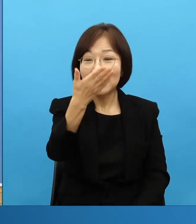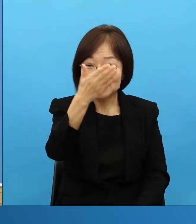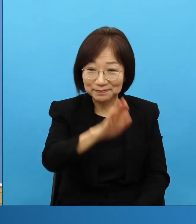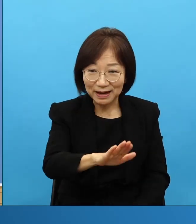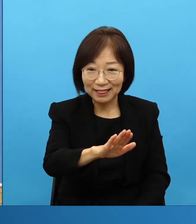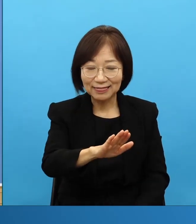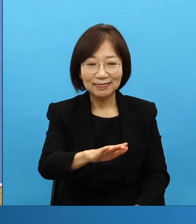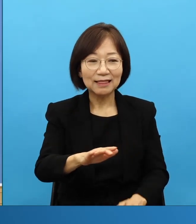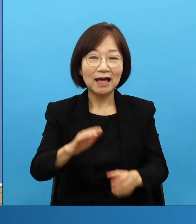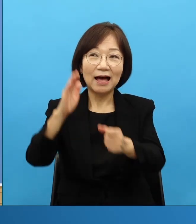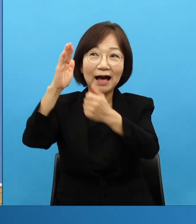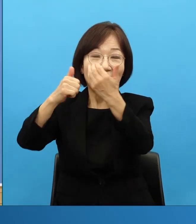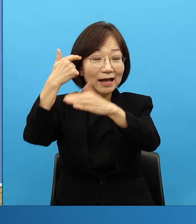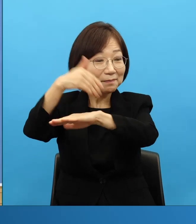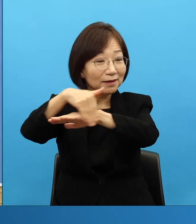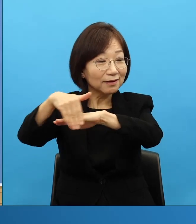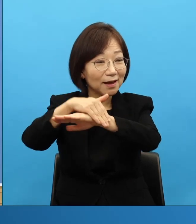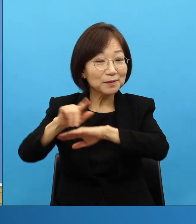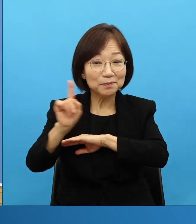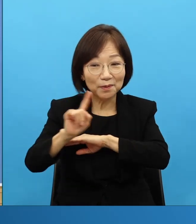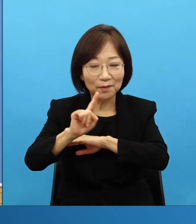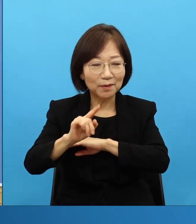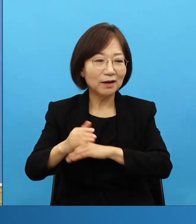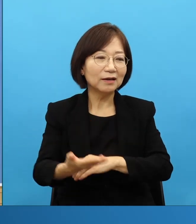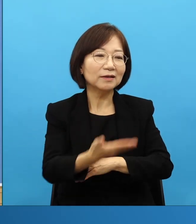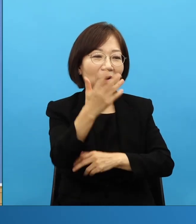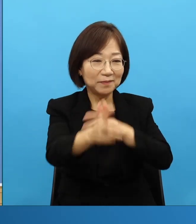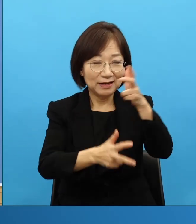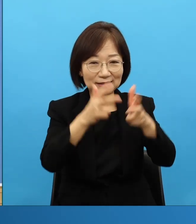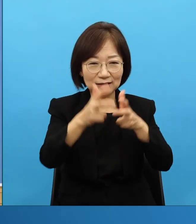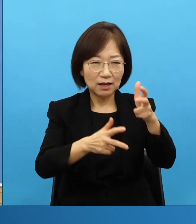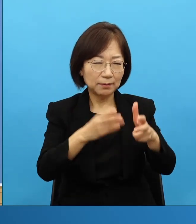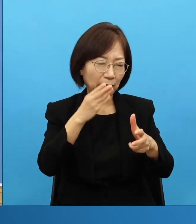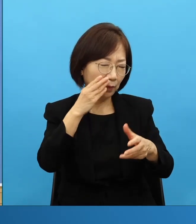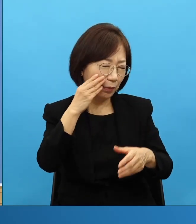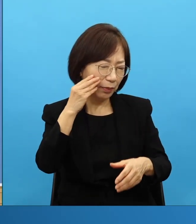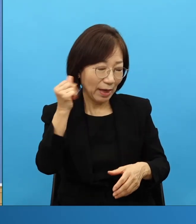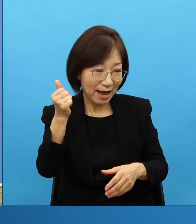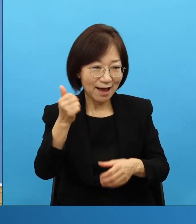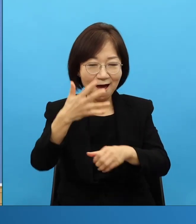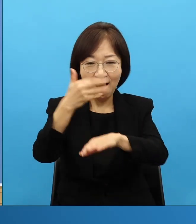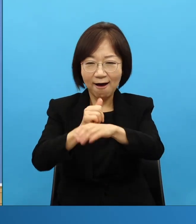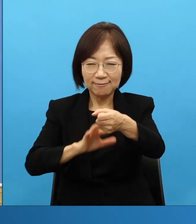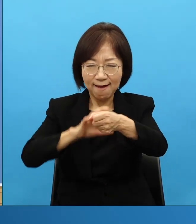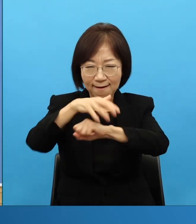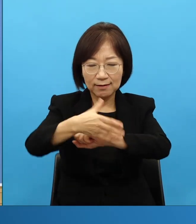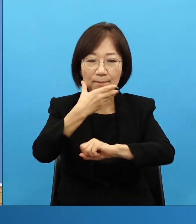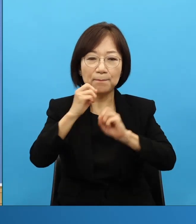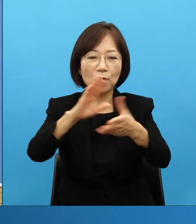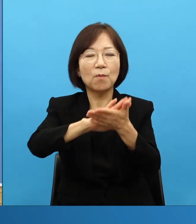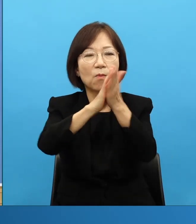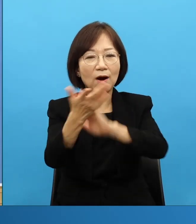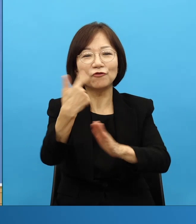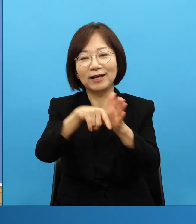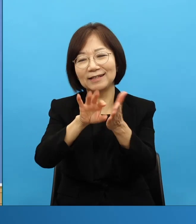하나님의 계획입니다. Now, maybe it might be good for your business to thrive and you live well, but God, He desires for you to use that business for world evangelization.